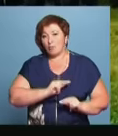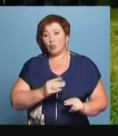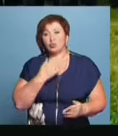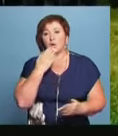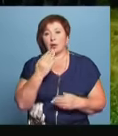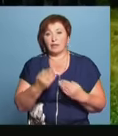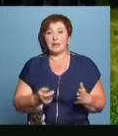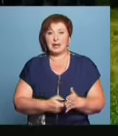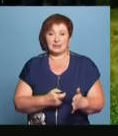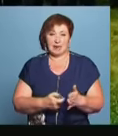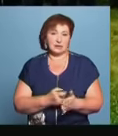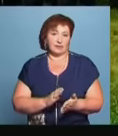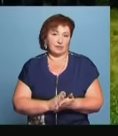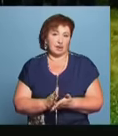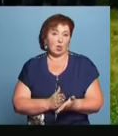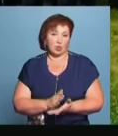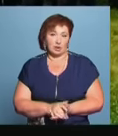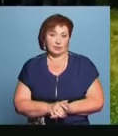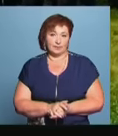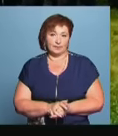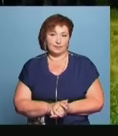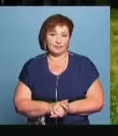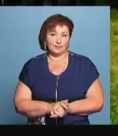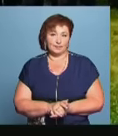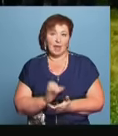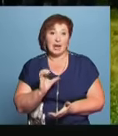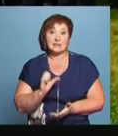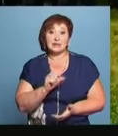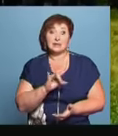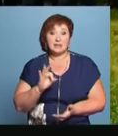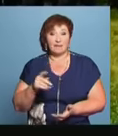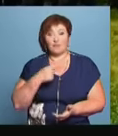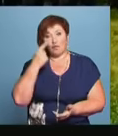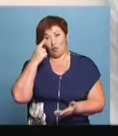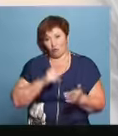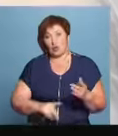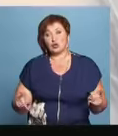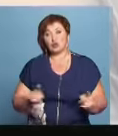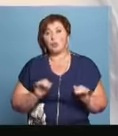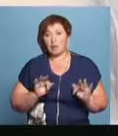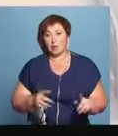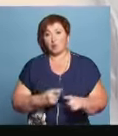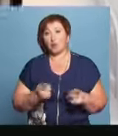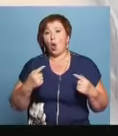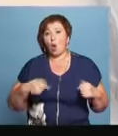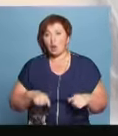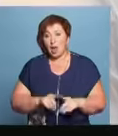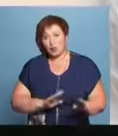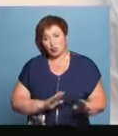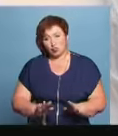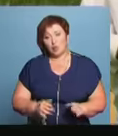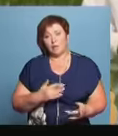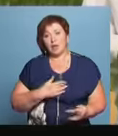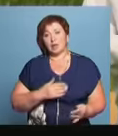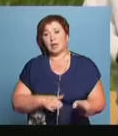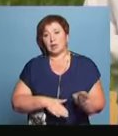сохранение стабильной общественно-политической ситуации в республике. Александр Соловьев выразил уверенность, что пройдет организованно, с полным соблюдением